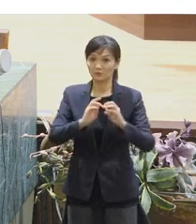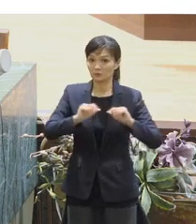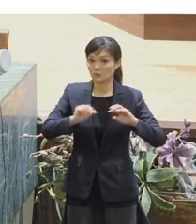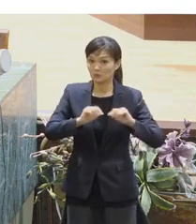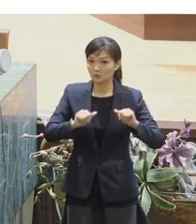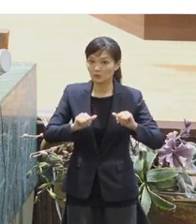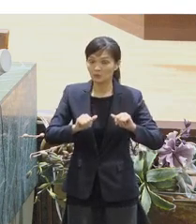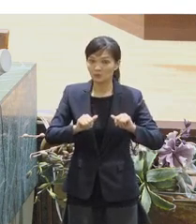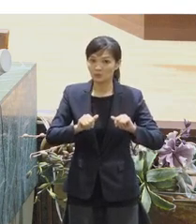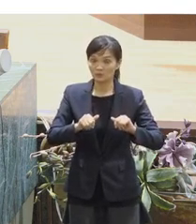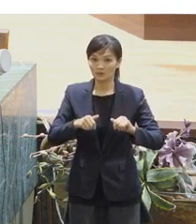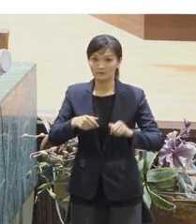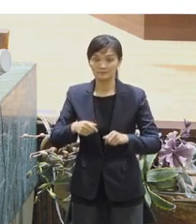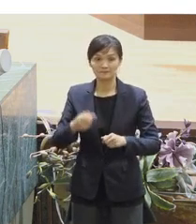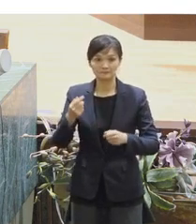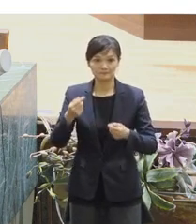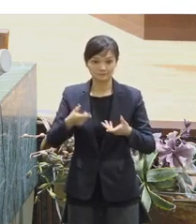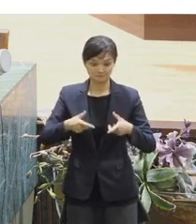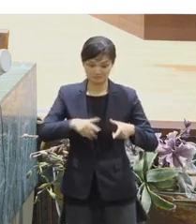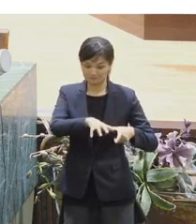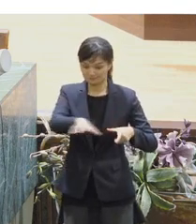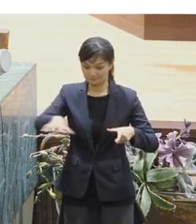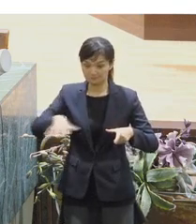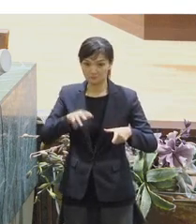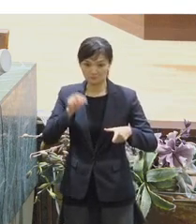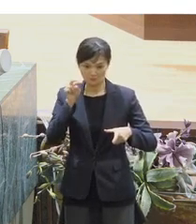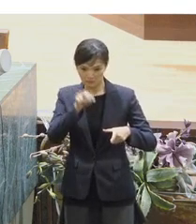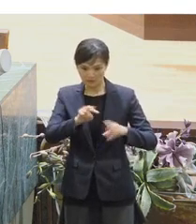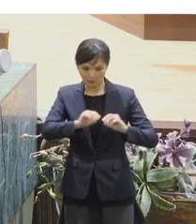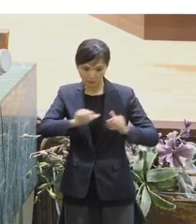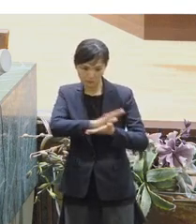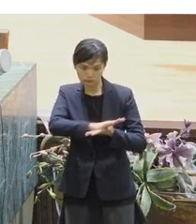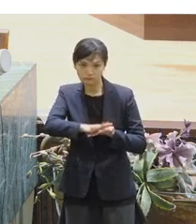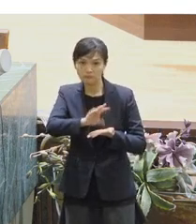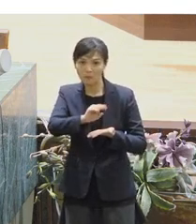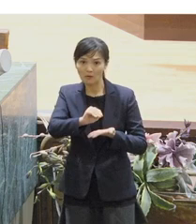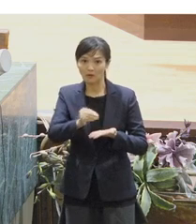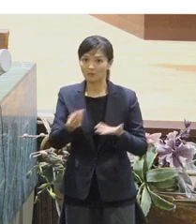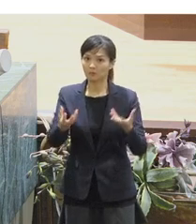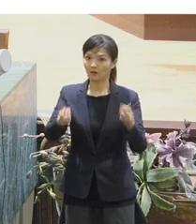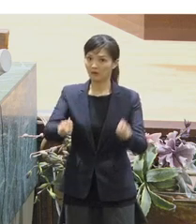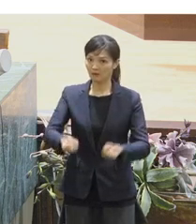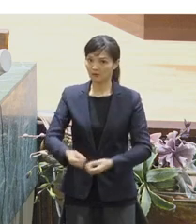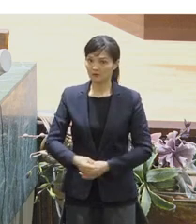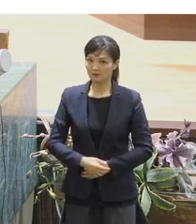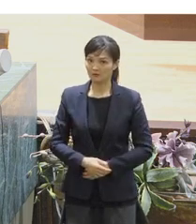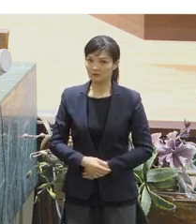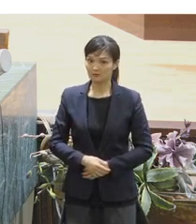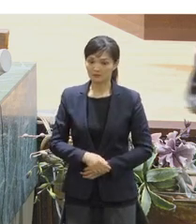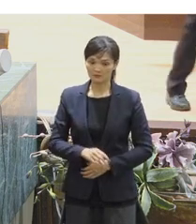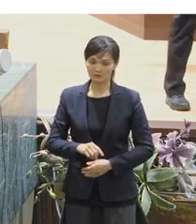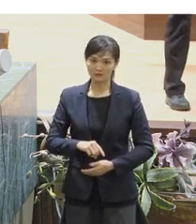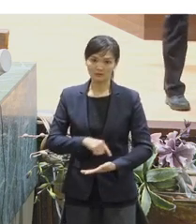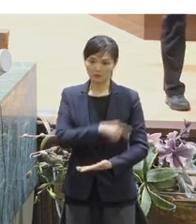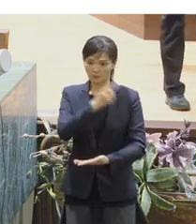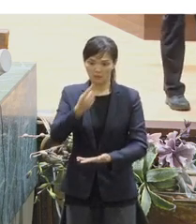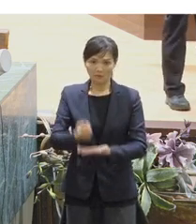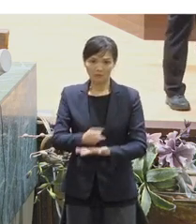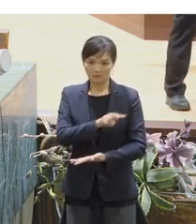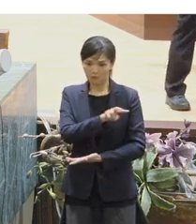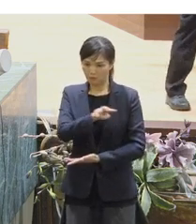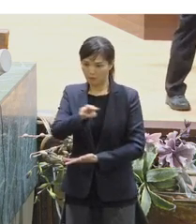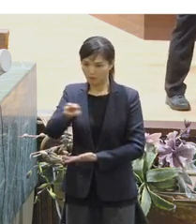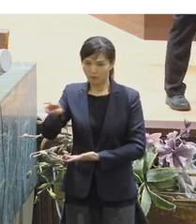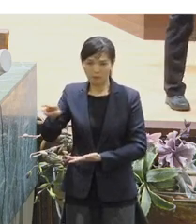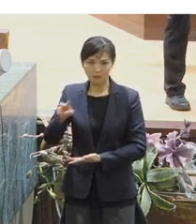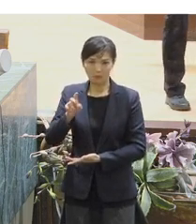我们的认知里面，你有看到任何一颗干净的土壤吗？没有，全部都是各